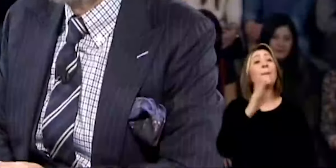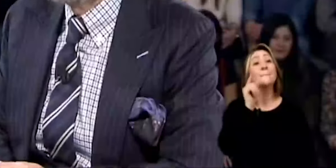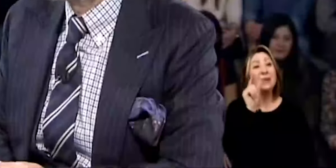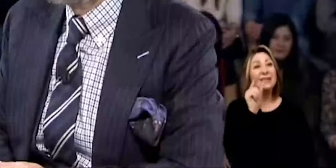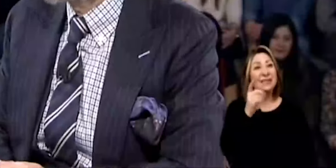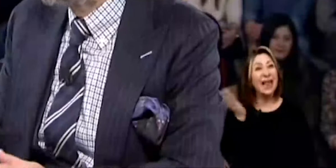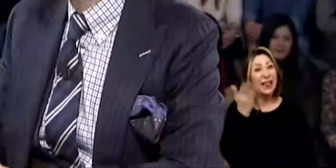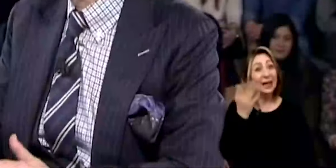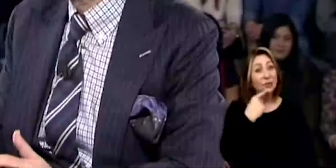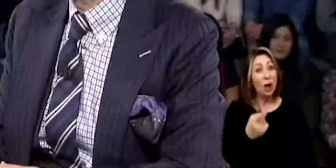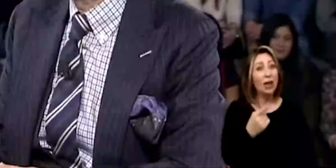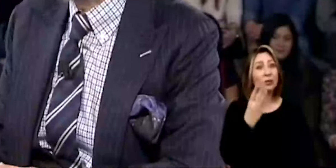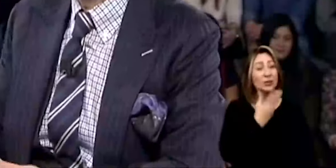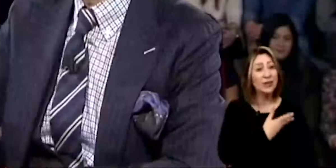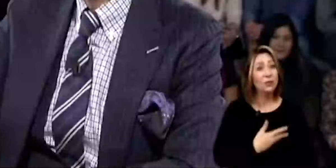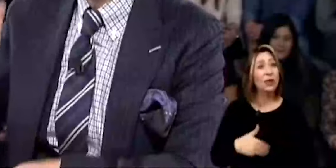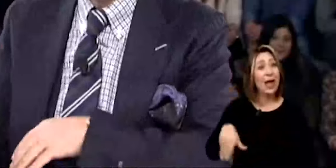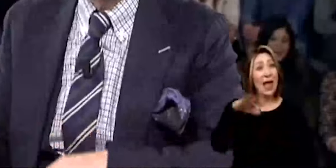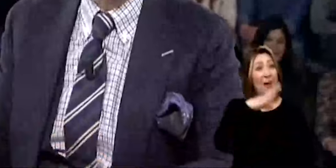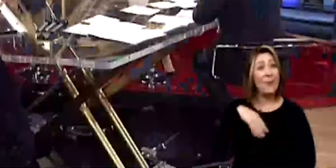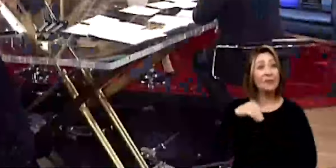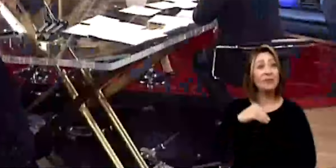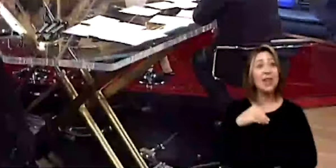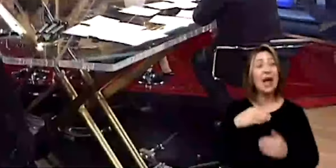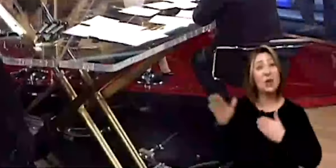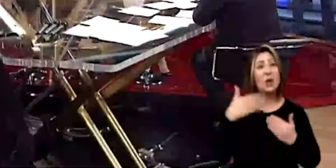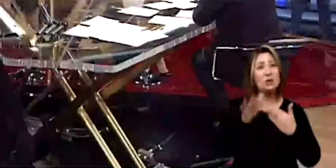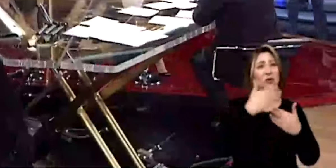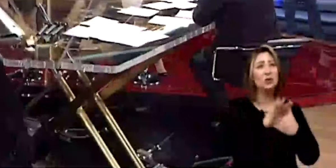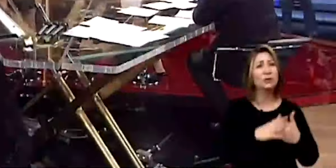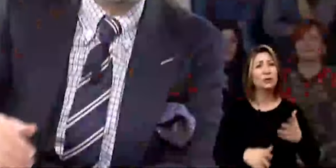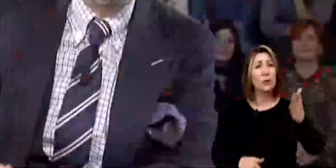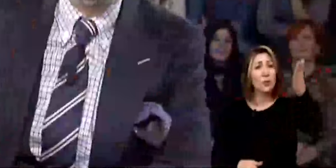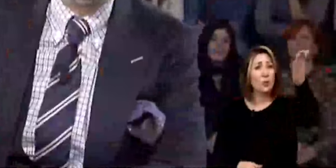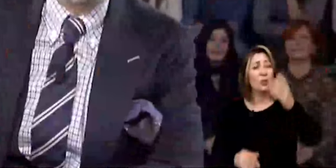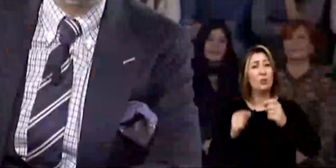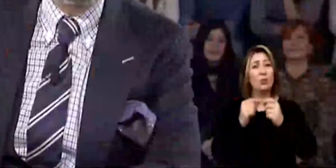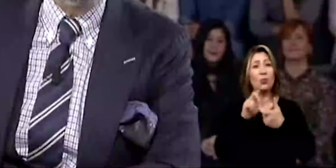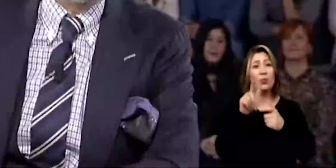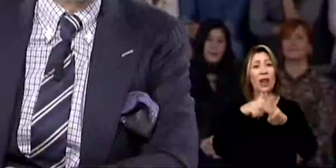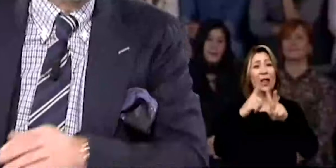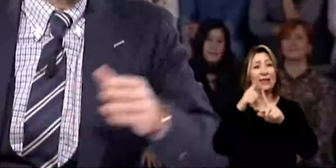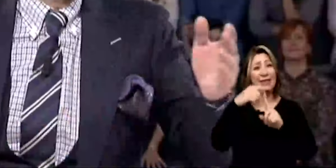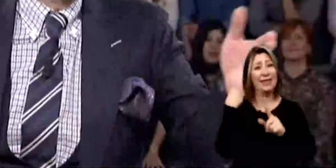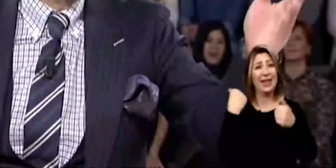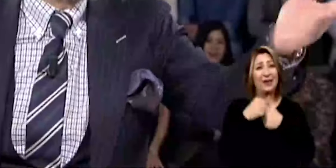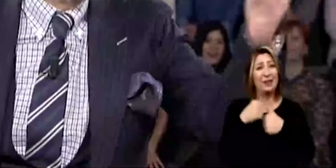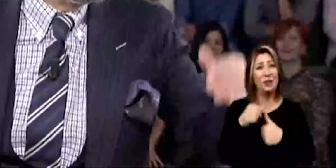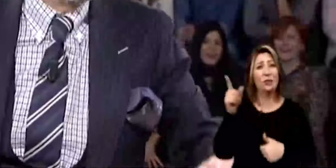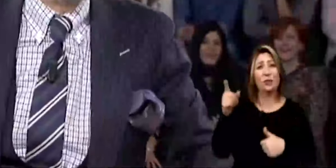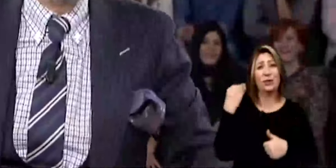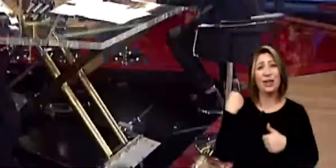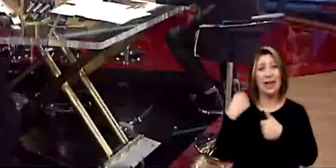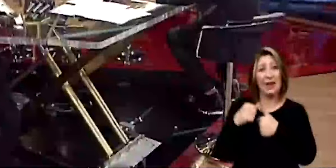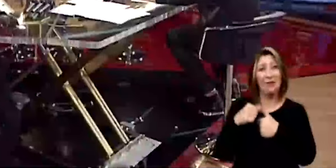söyleyeceksin. Sallayı da söyle. Sallayı çok seviyoruz çünkü hepimiz ayrılıyoruz. Bak, Bülent yeni evleniyor. Sen